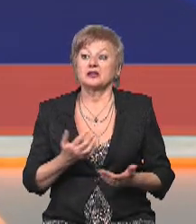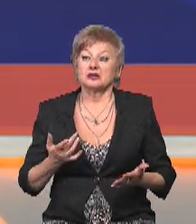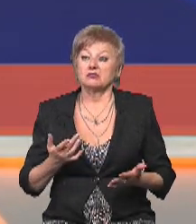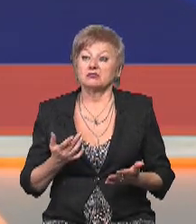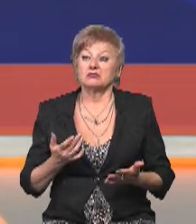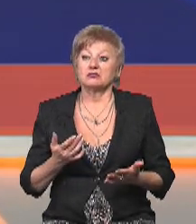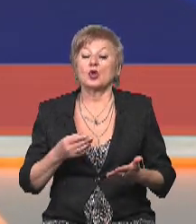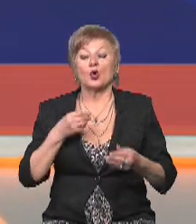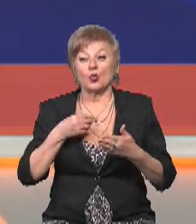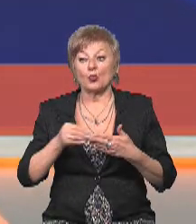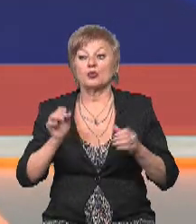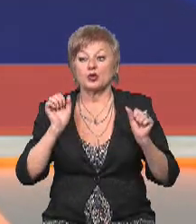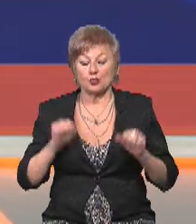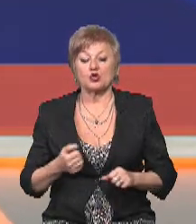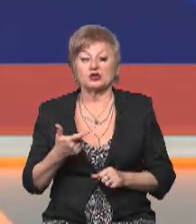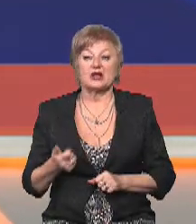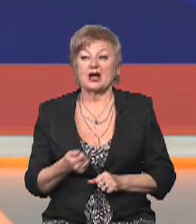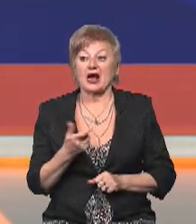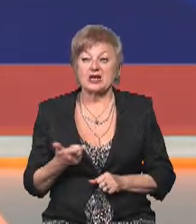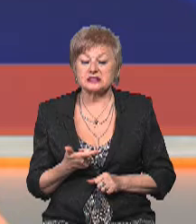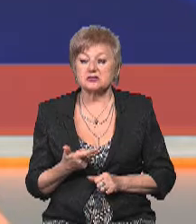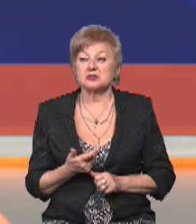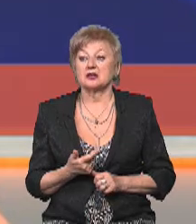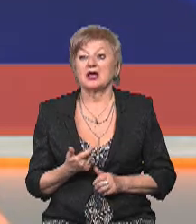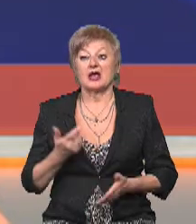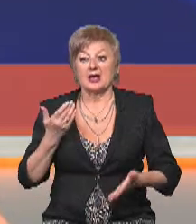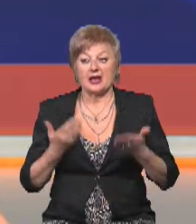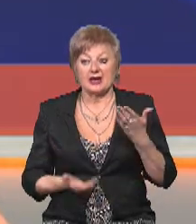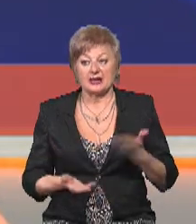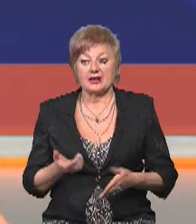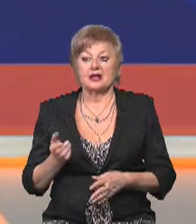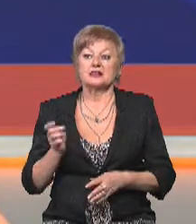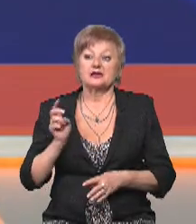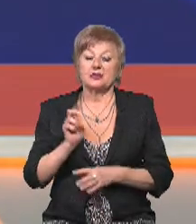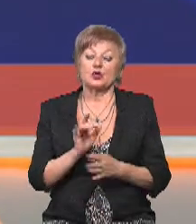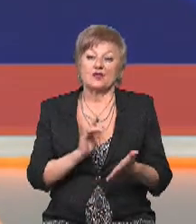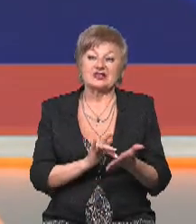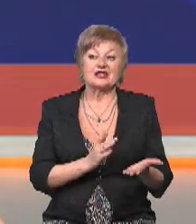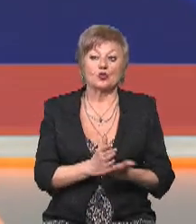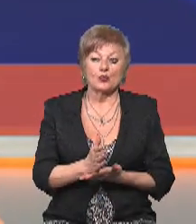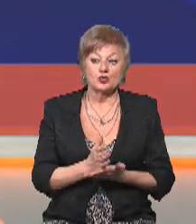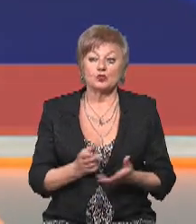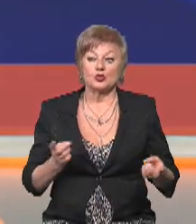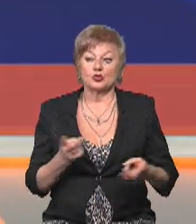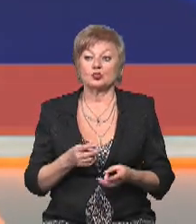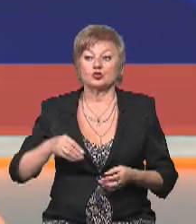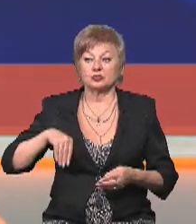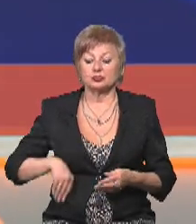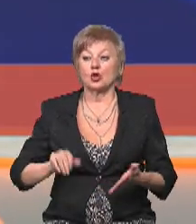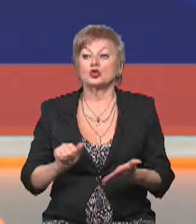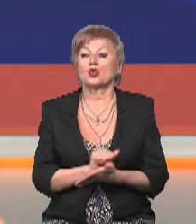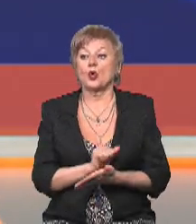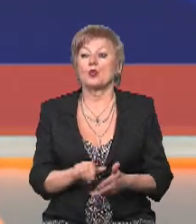можна купити газ. Якщо приходять до центру обслуговування, то треба мати при собі